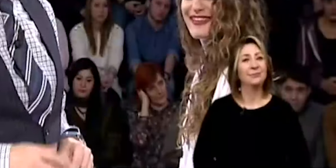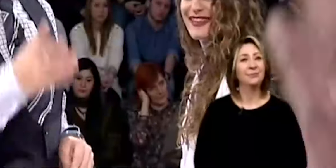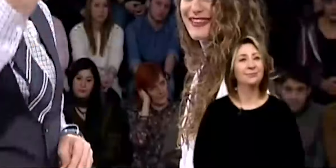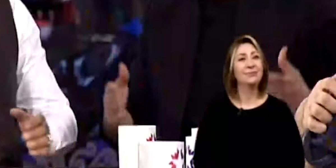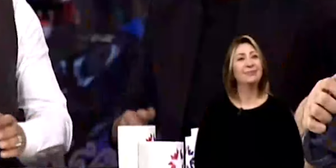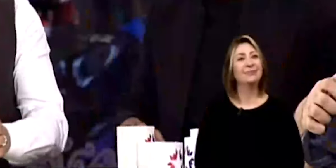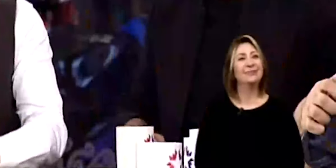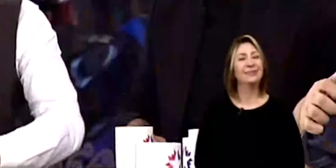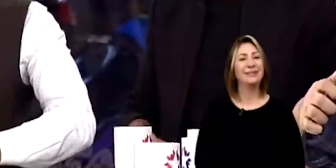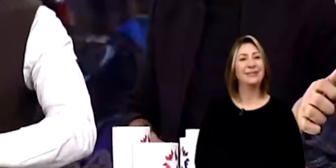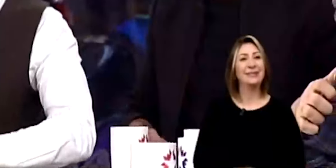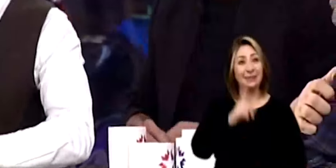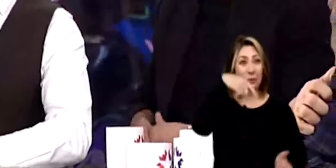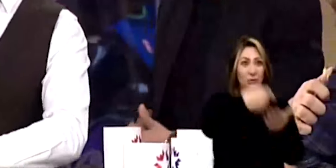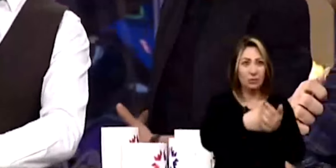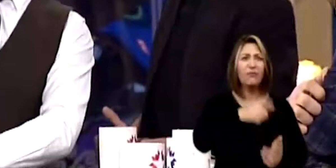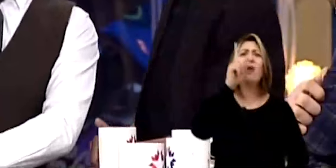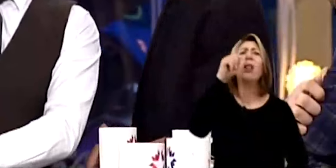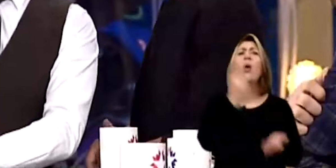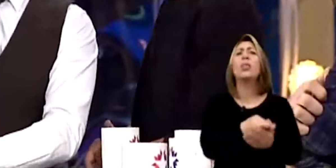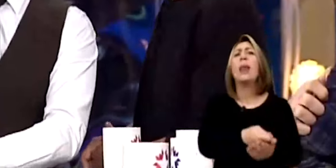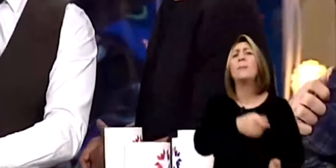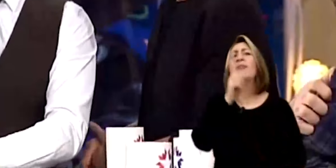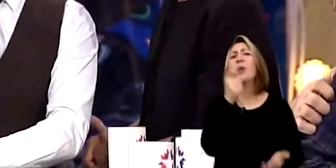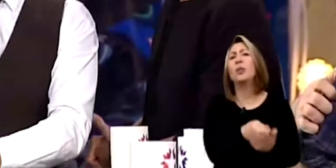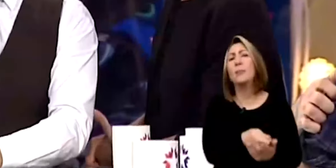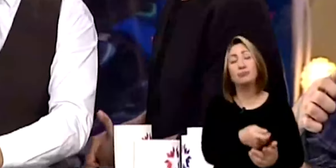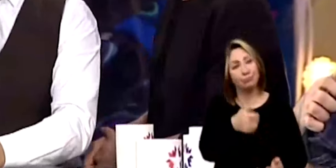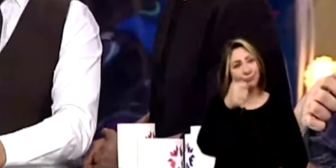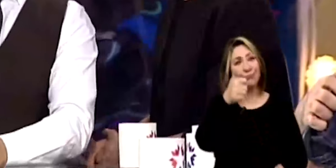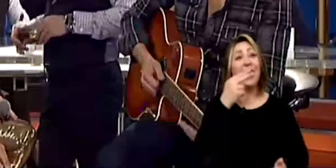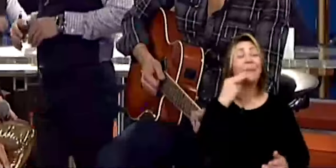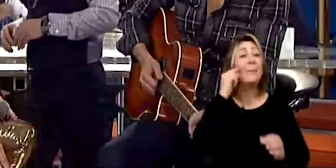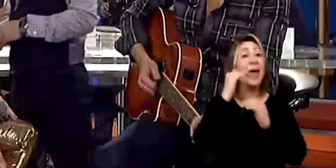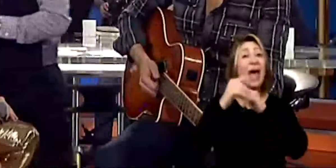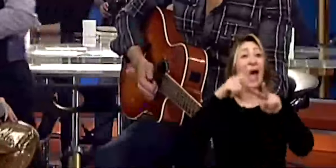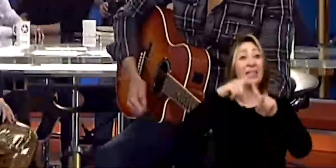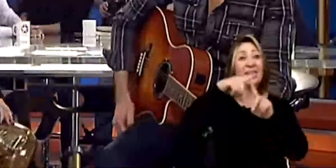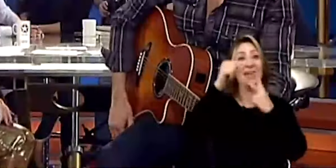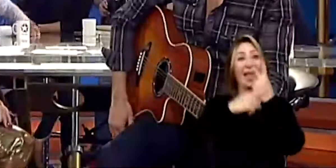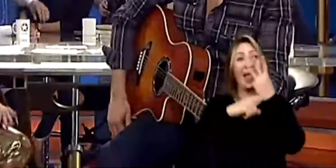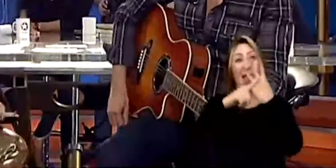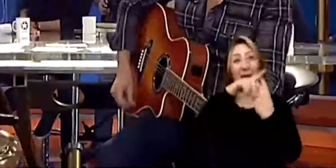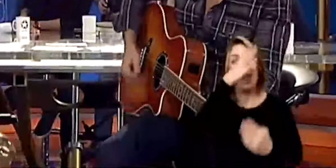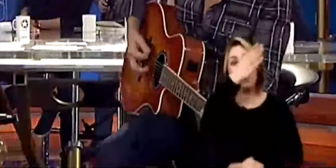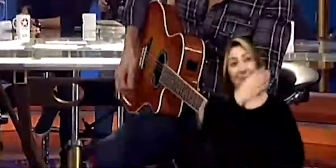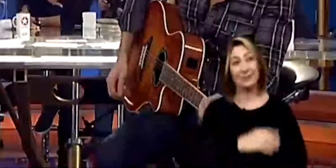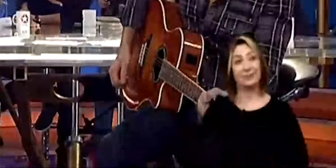Bilet iade yani. Yani bileti sen ödeyeceksin. Vallahi para ödeyelim beğenmezler. Vallahi ödeyelim. Çok iddialı. Peki hanımlar beyler Atiye